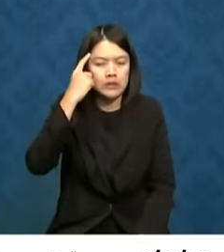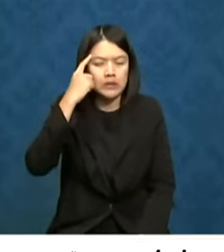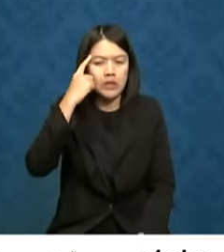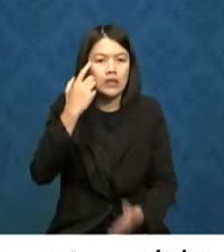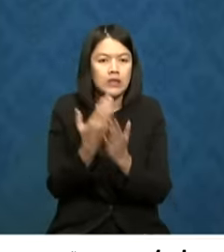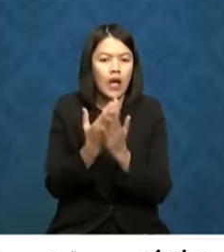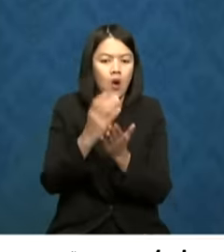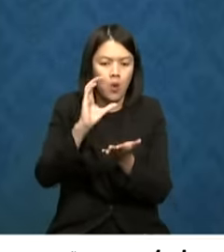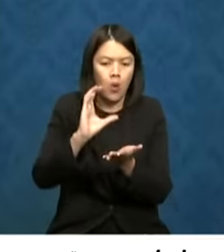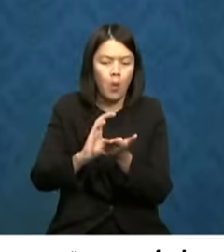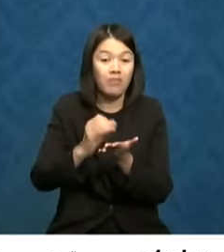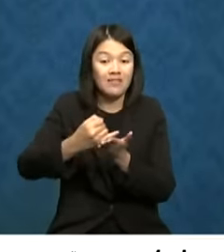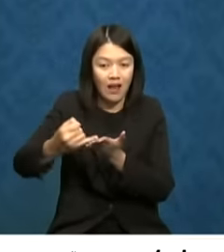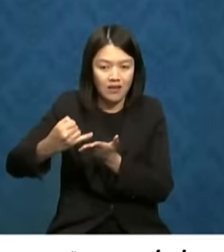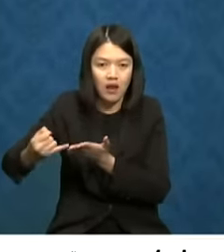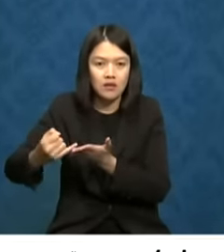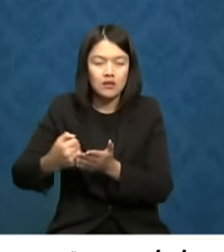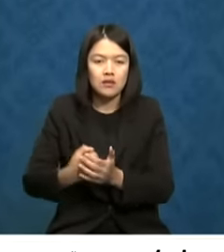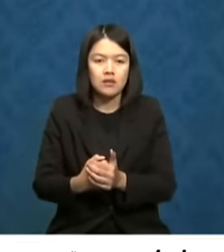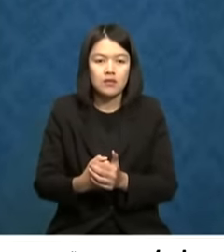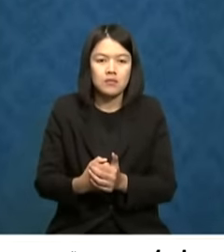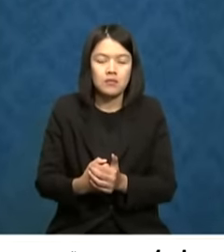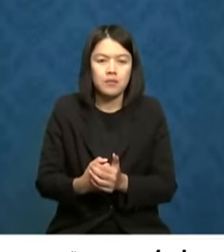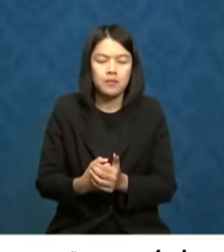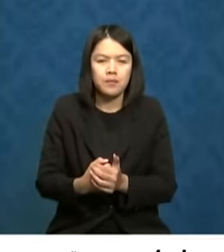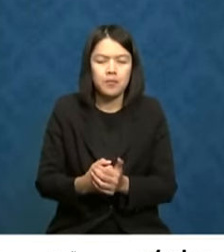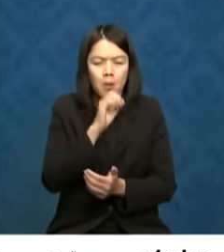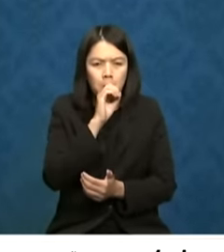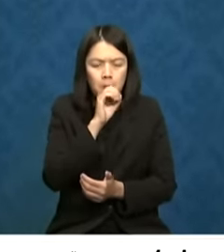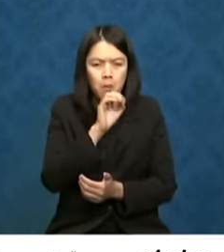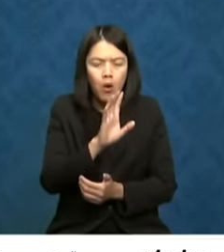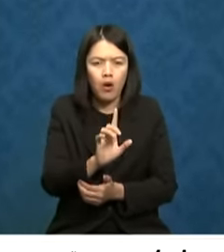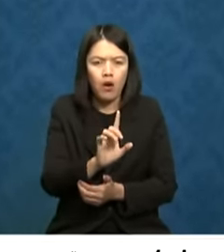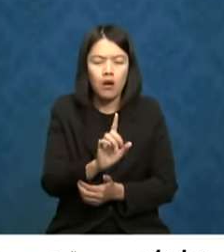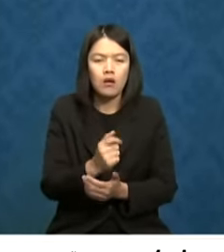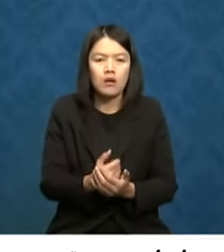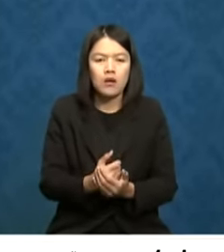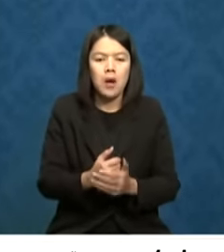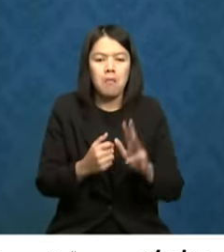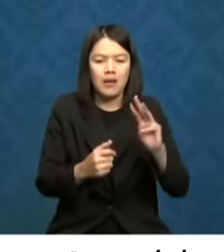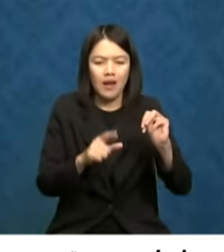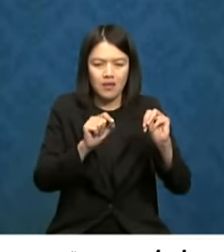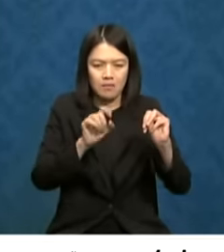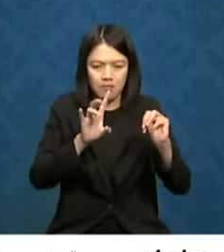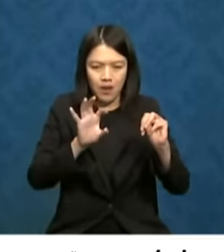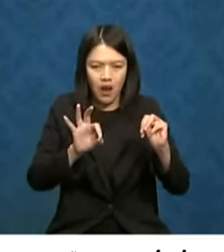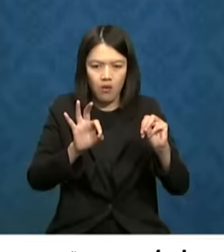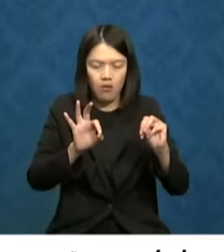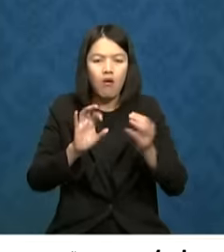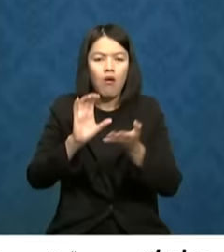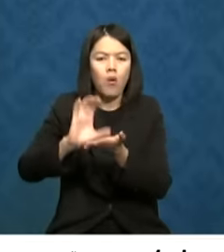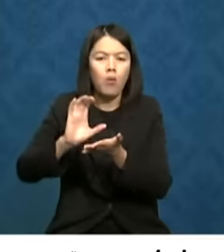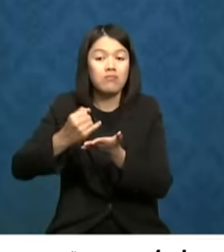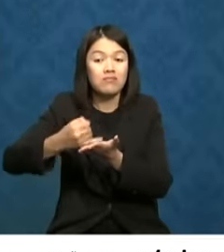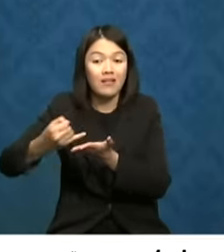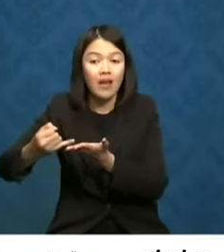งบประมาณรายจ่ายโดยเฉพาะผมยังไม่พูดถึงคือในมาตรา 29ซึ่งเป็นงบประมาณราย